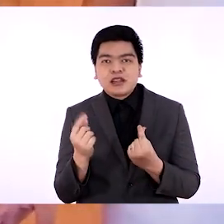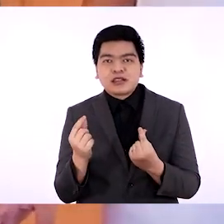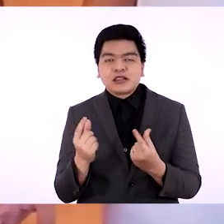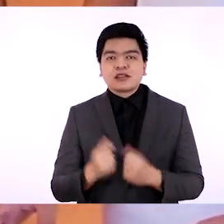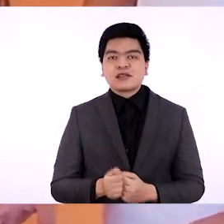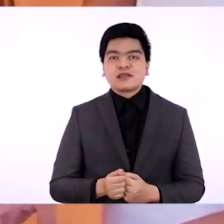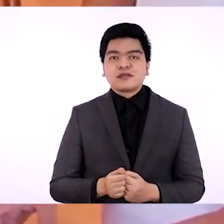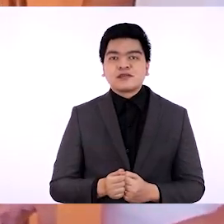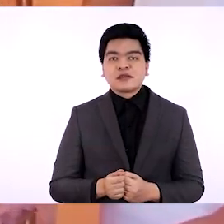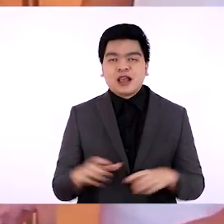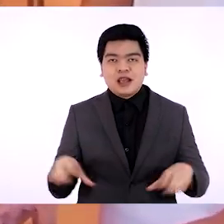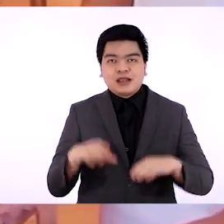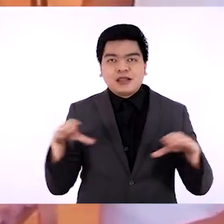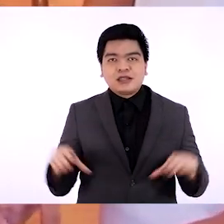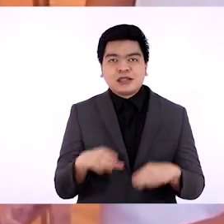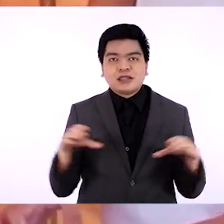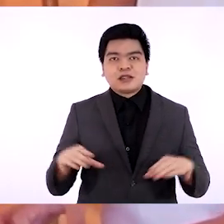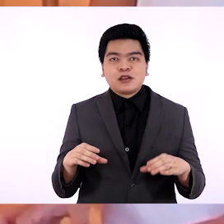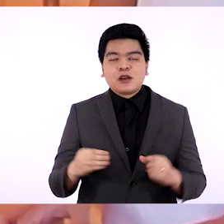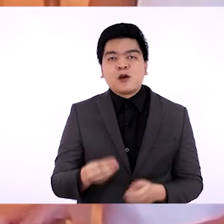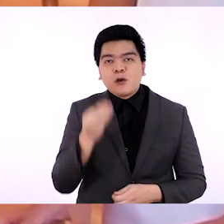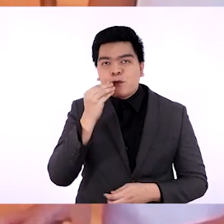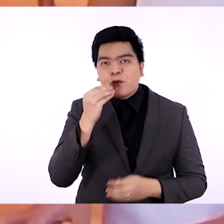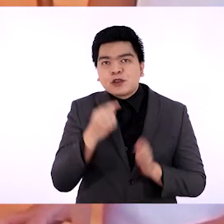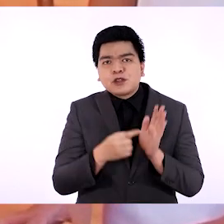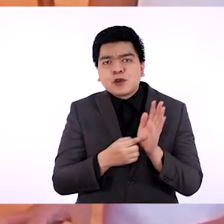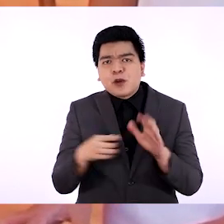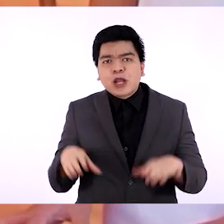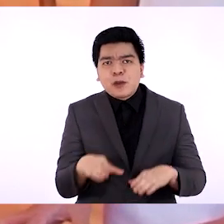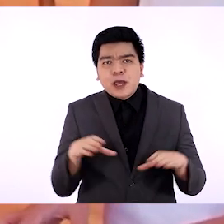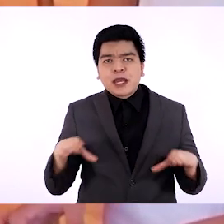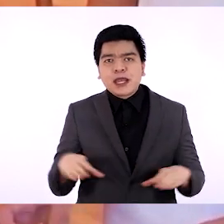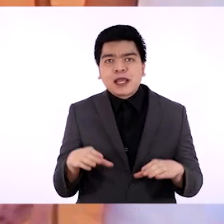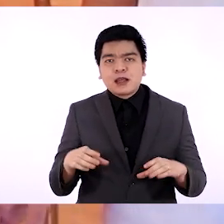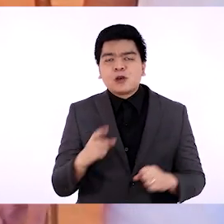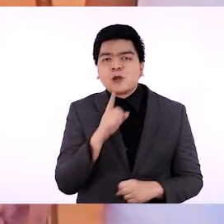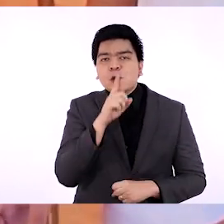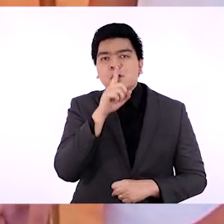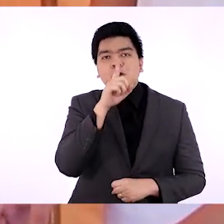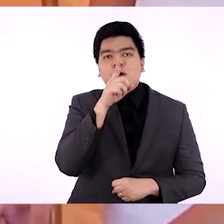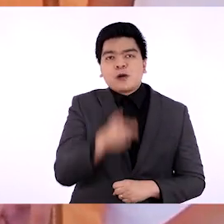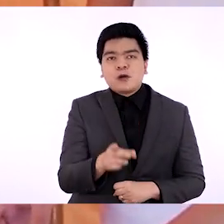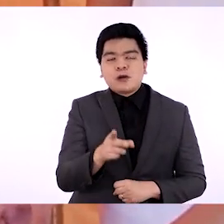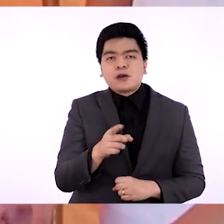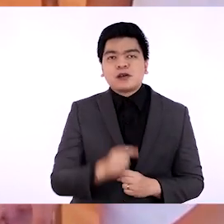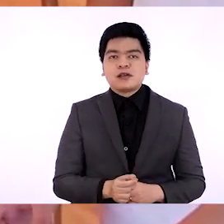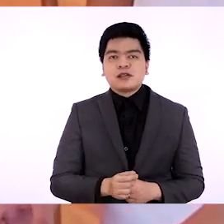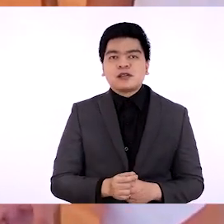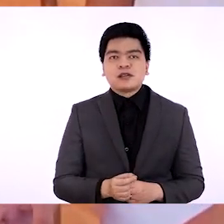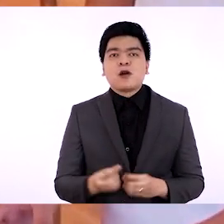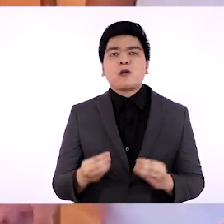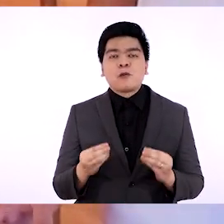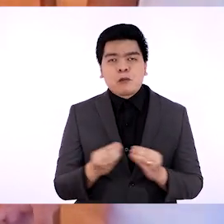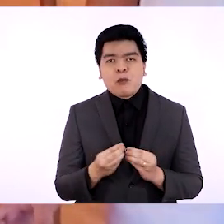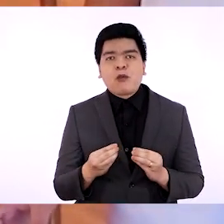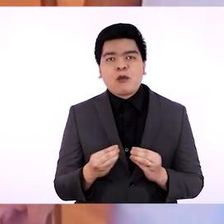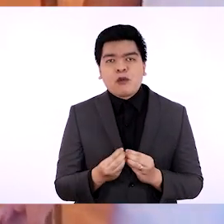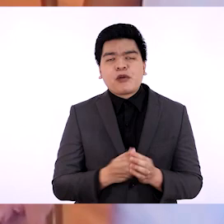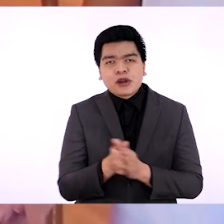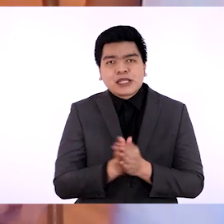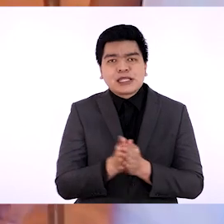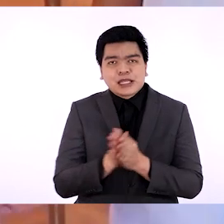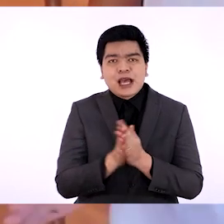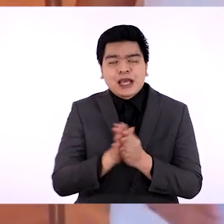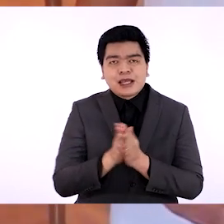naming aktibidad na food presentation ay tunay po na nakadadagdag ng iba yung kasiglahan sa amin pong mga